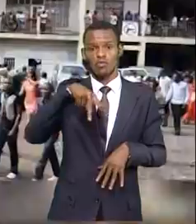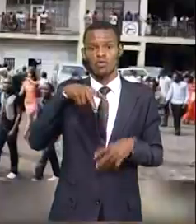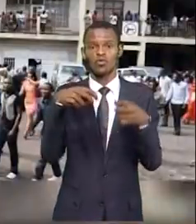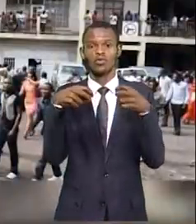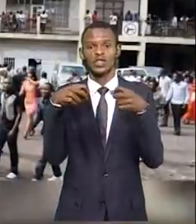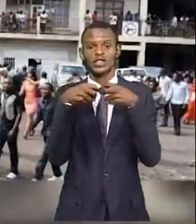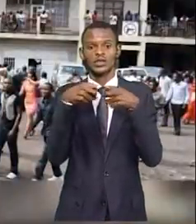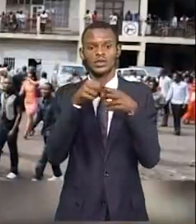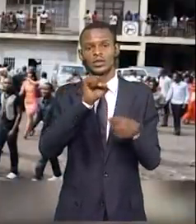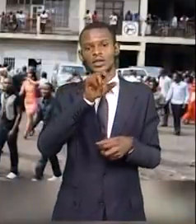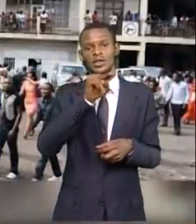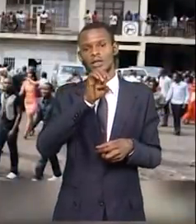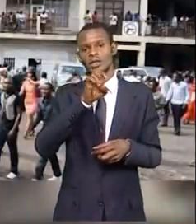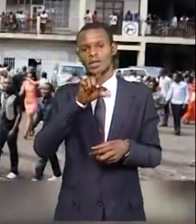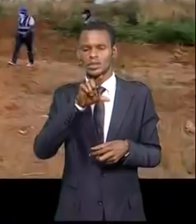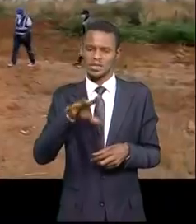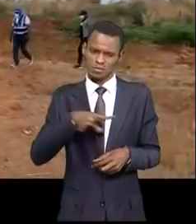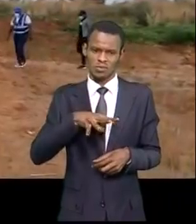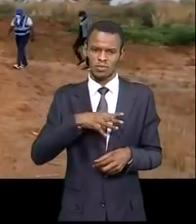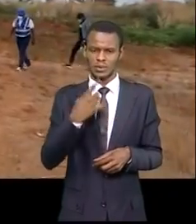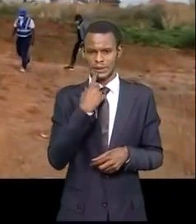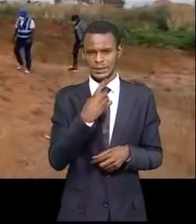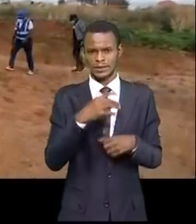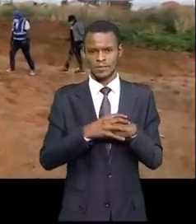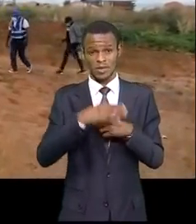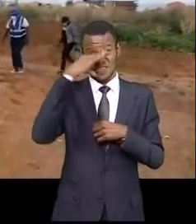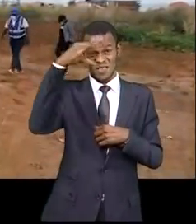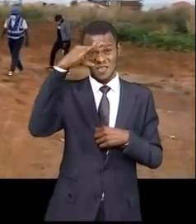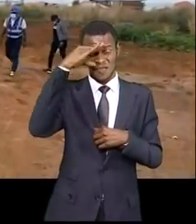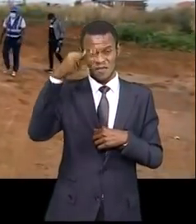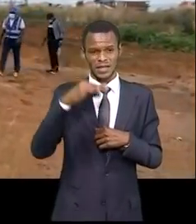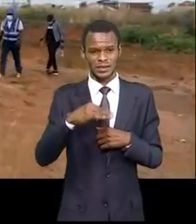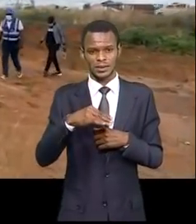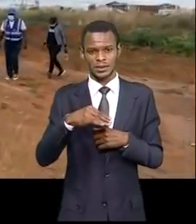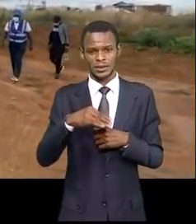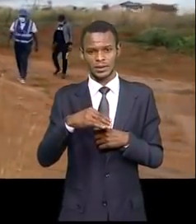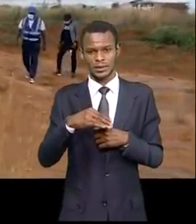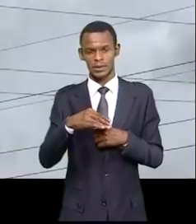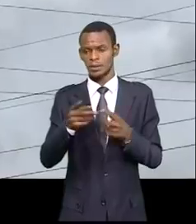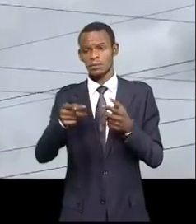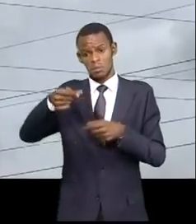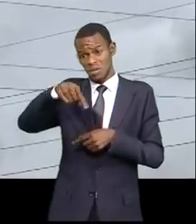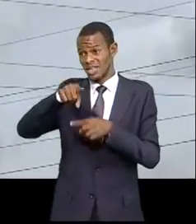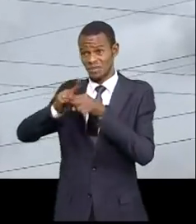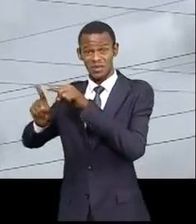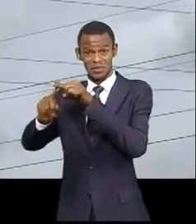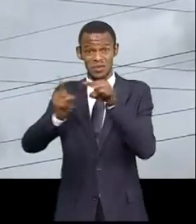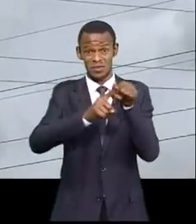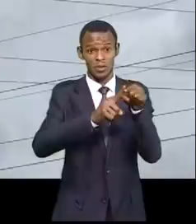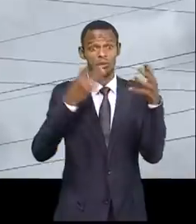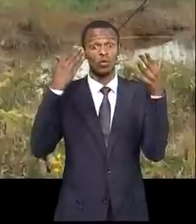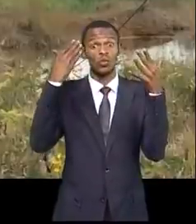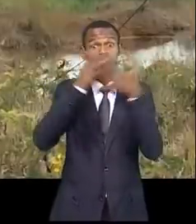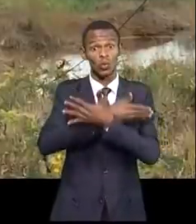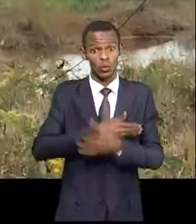universitaires de kasapa les quartiers gamble 1 et 2 régie des eaux pompage sont dans le noir la cause 500